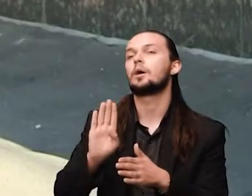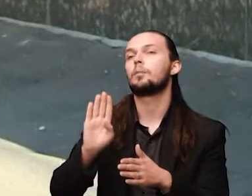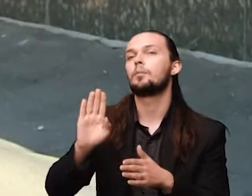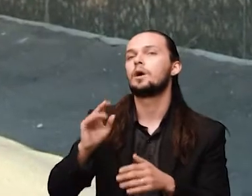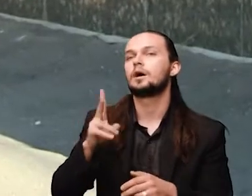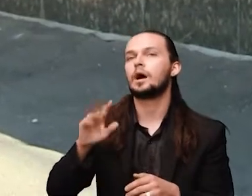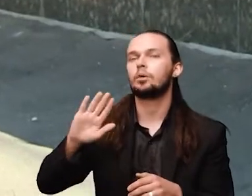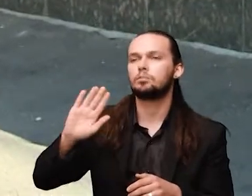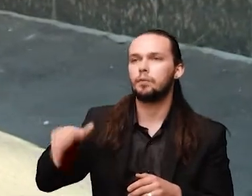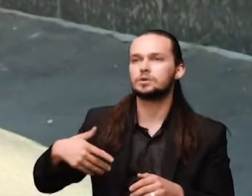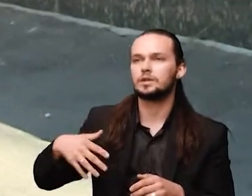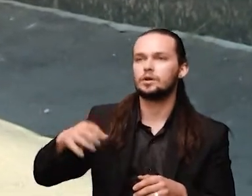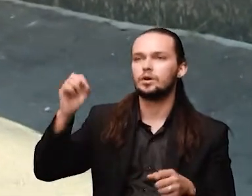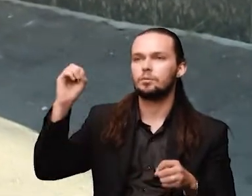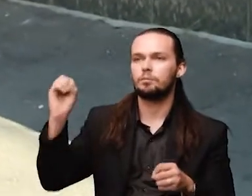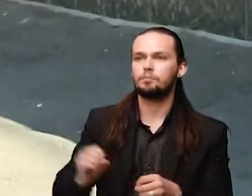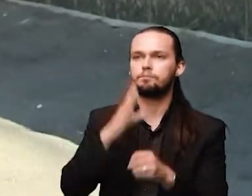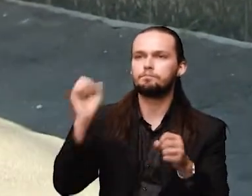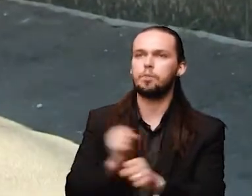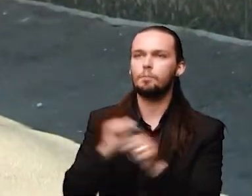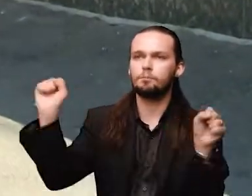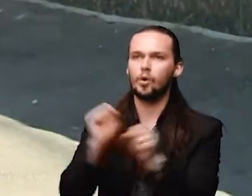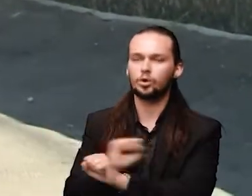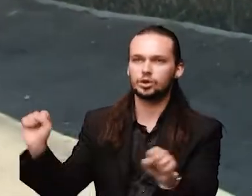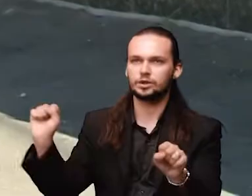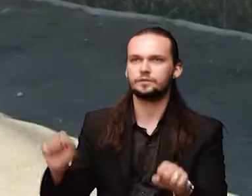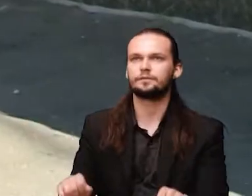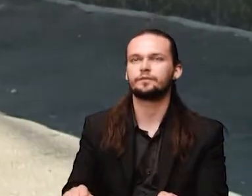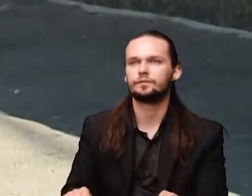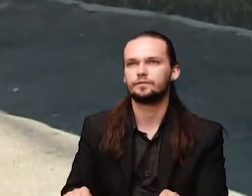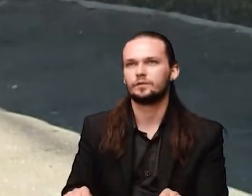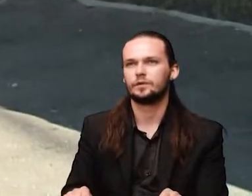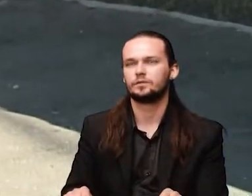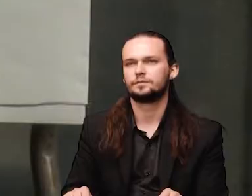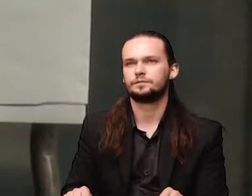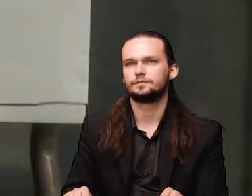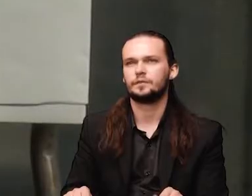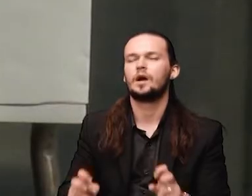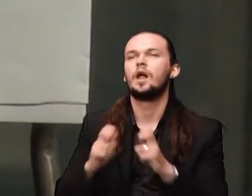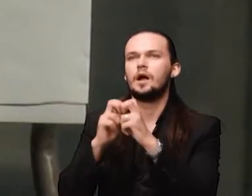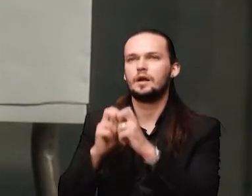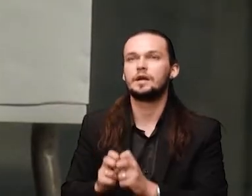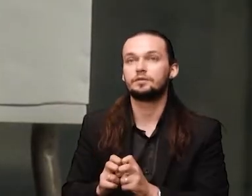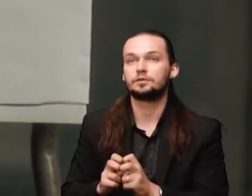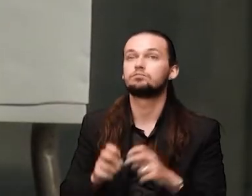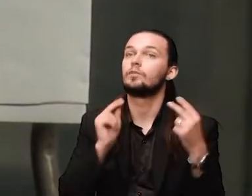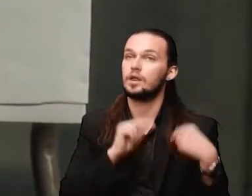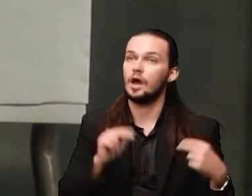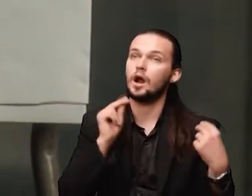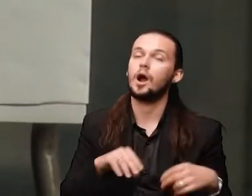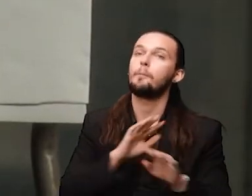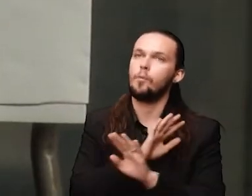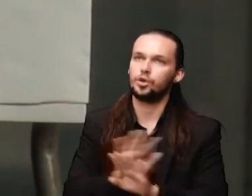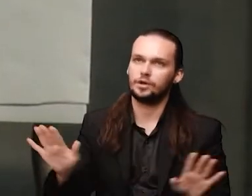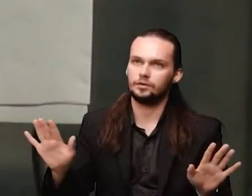Опа! Вот мы чуть-чуть не навернулись, между прочим, а лифт у нас